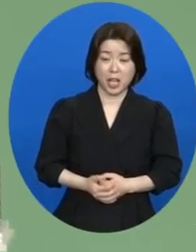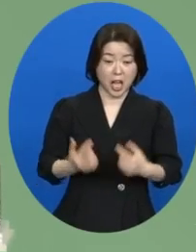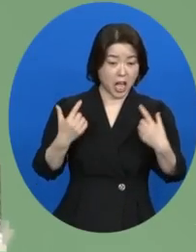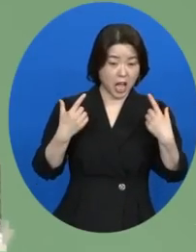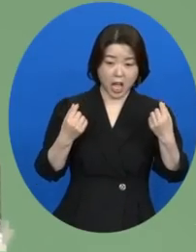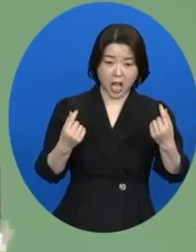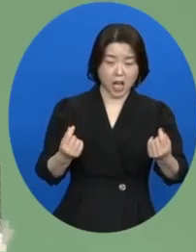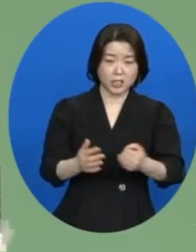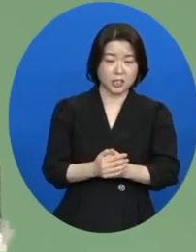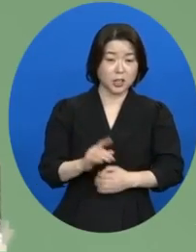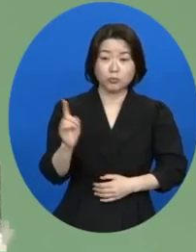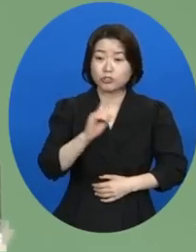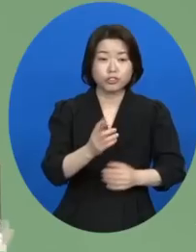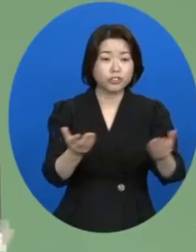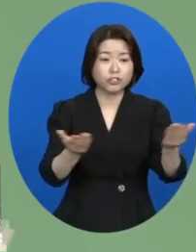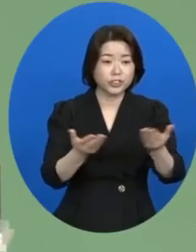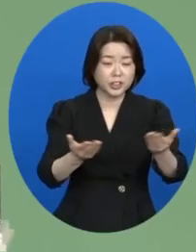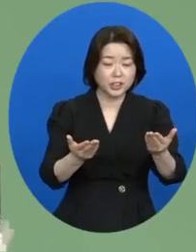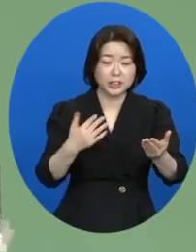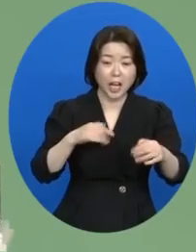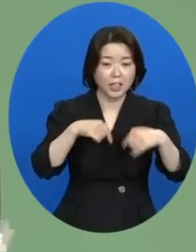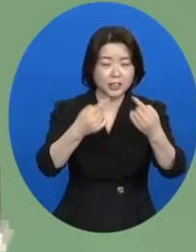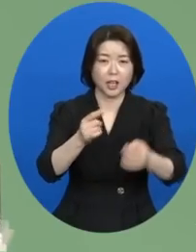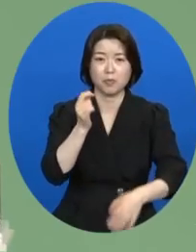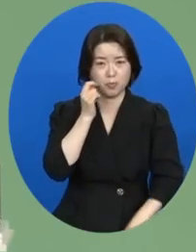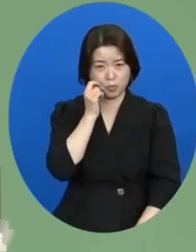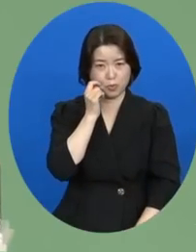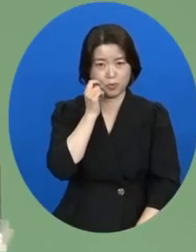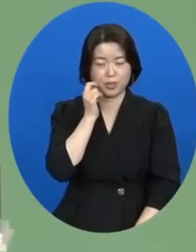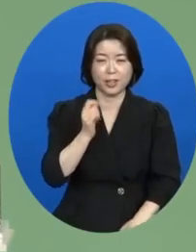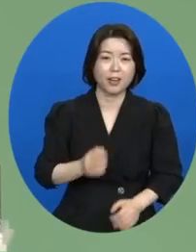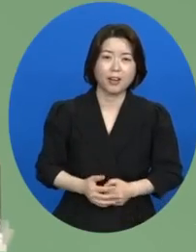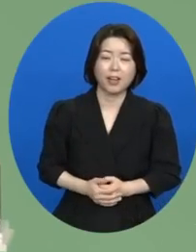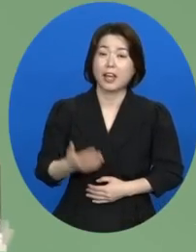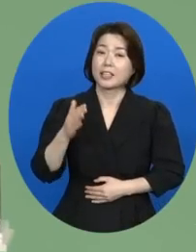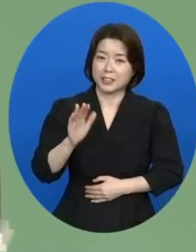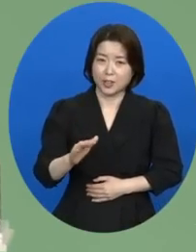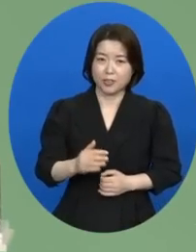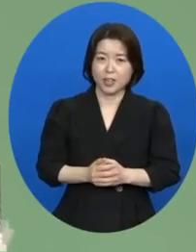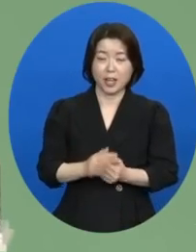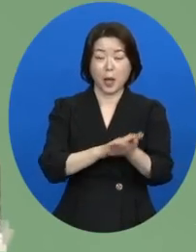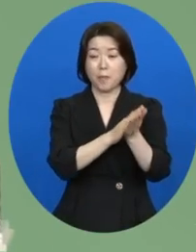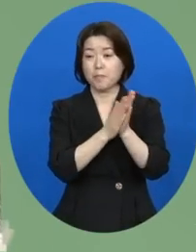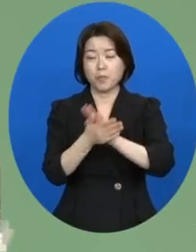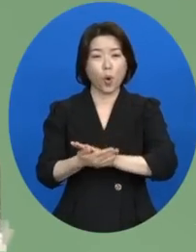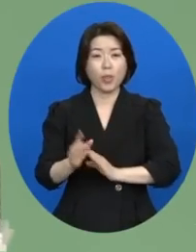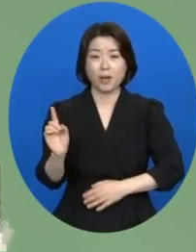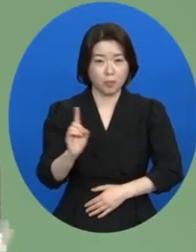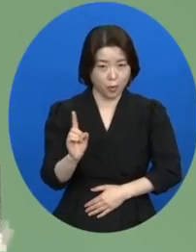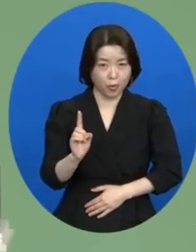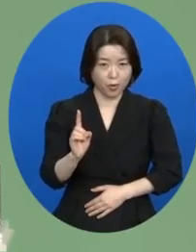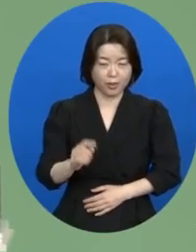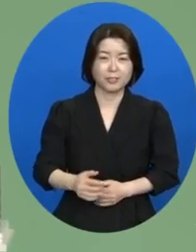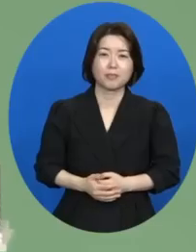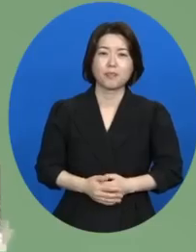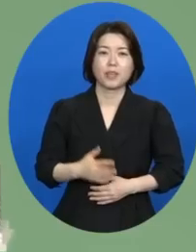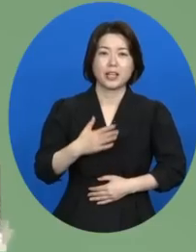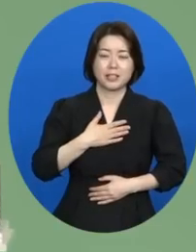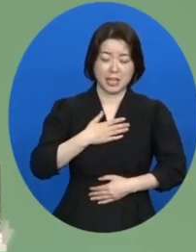아무 사역에서 참여하지 못했습니다. 그런데 변화된 것이 있다면